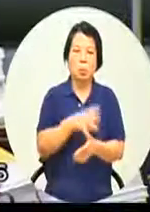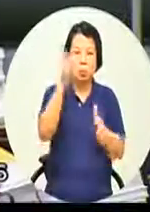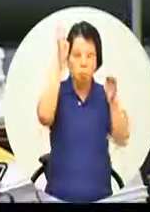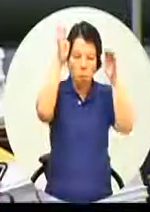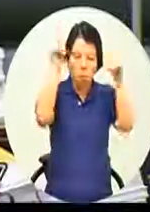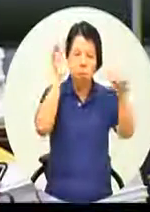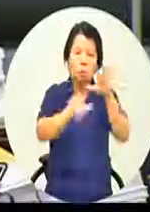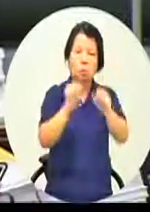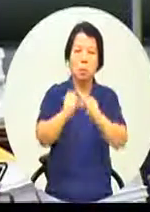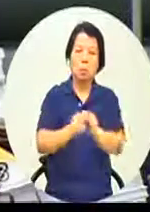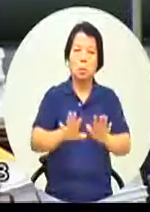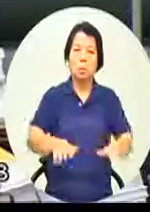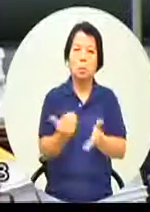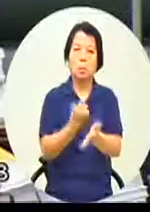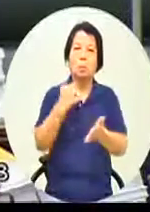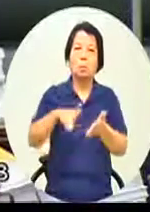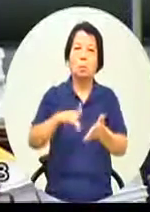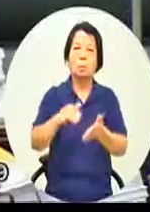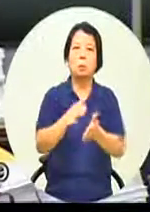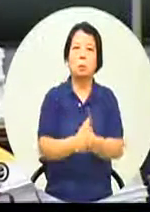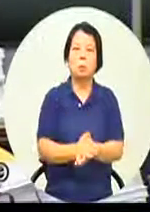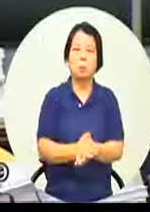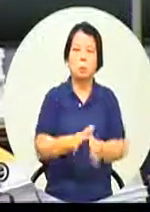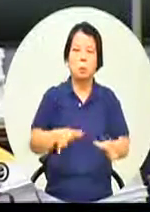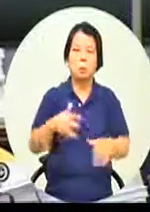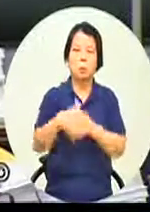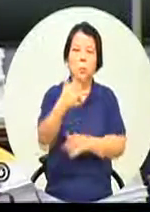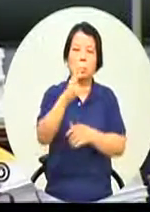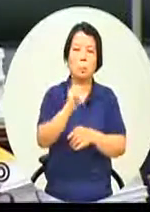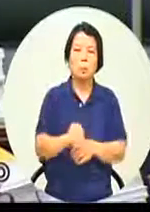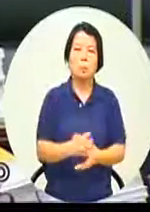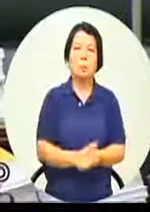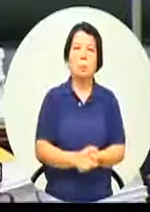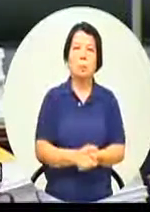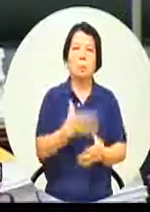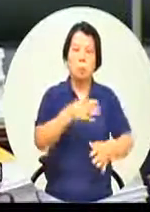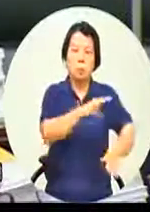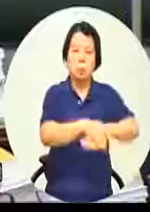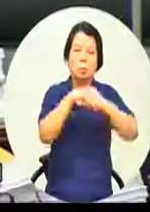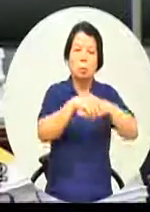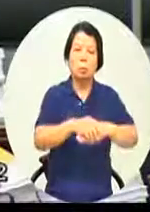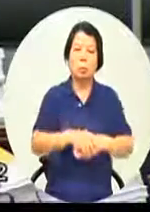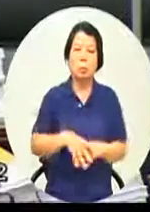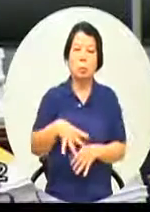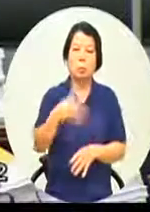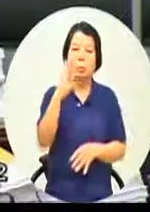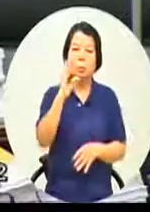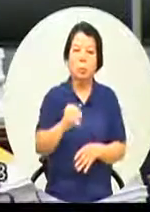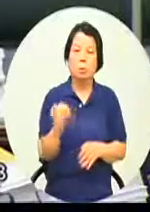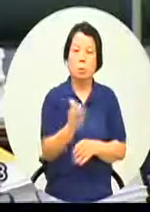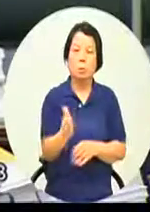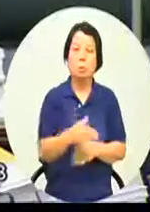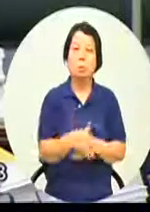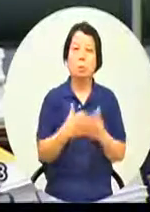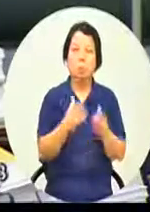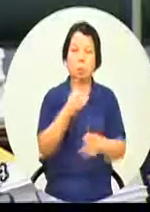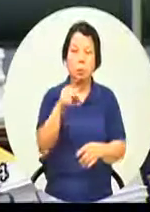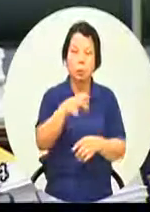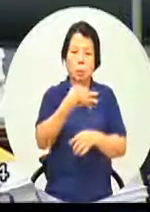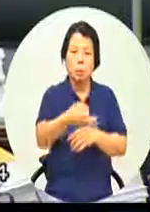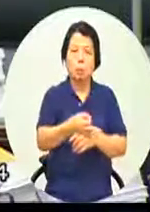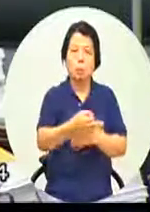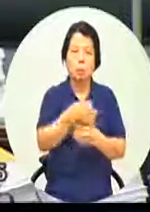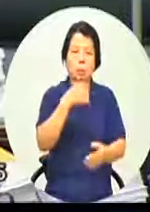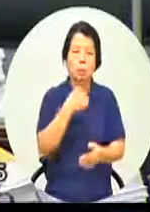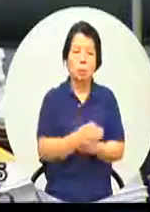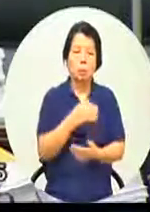年编明年的是800万，那救援也才一半，400万左右。但是这些钱也都每一年